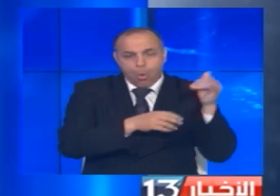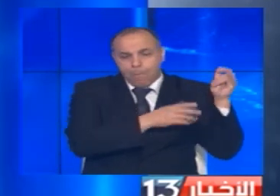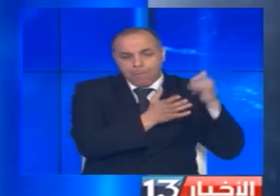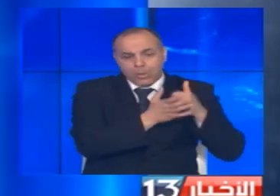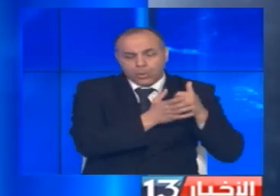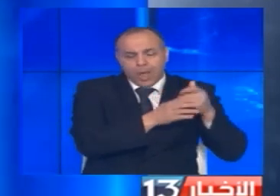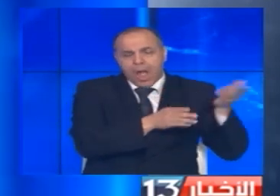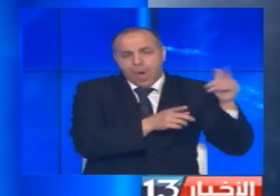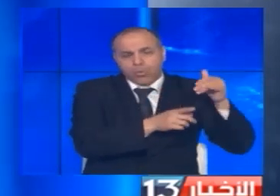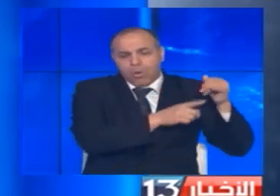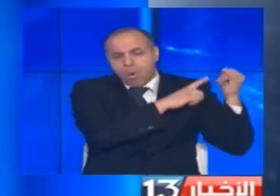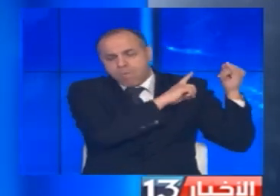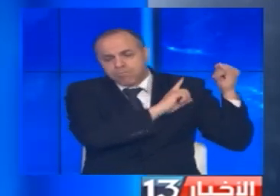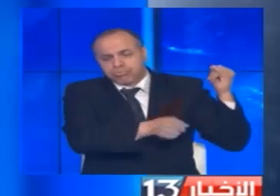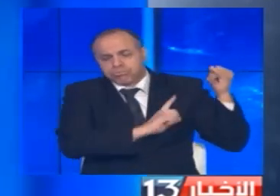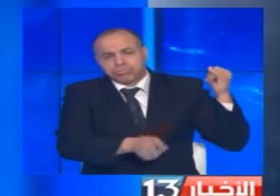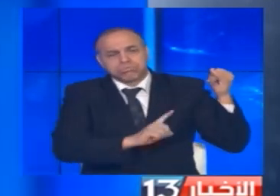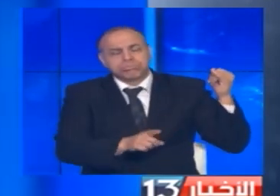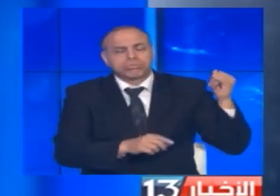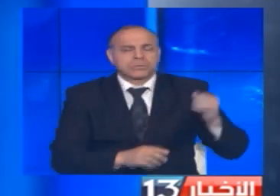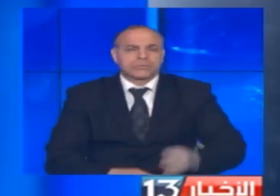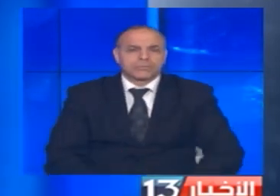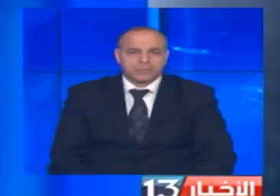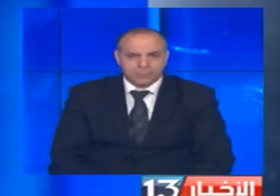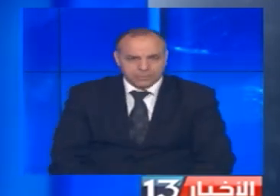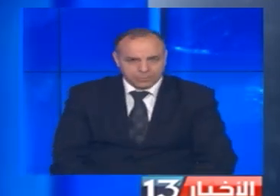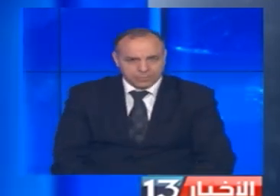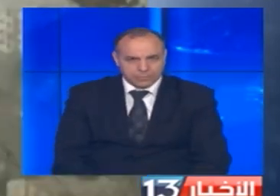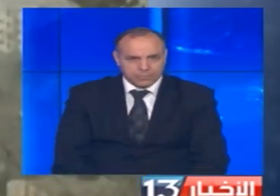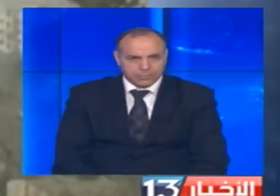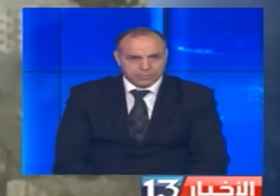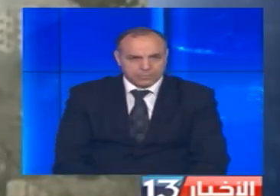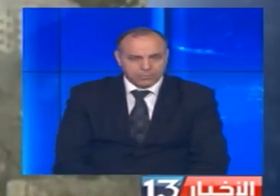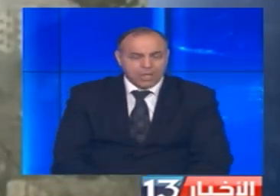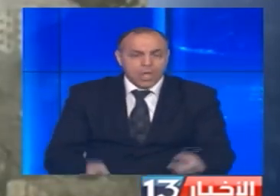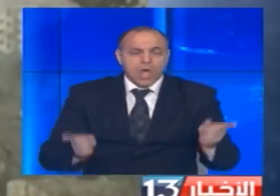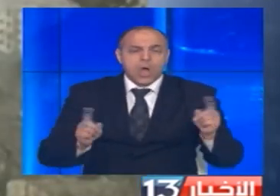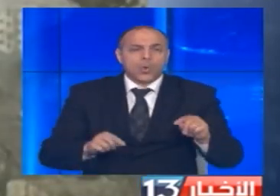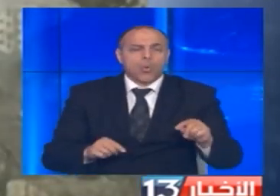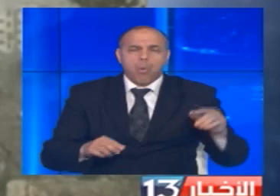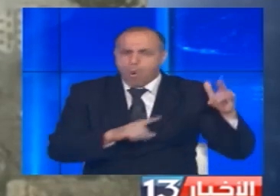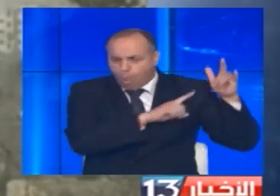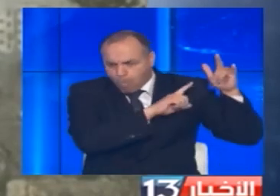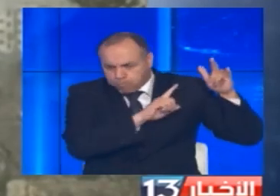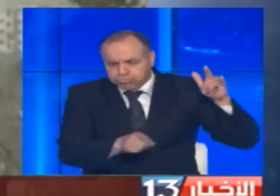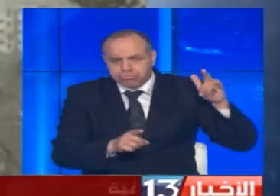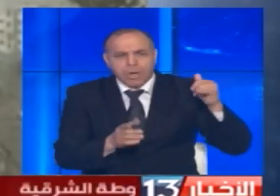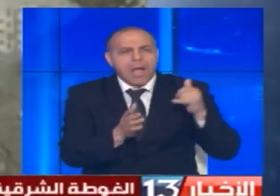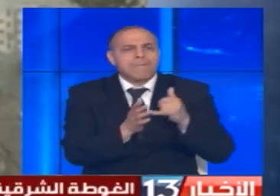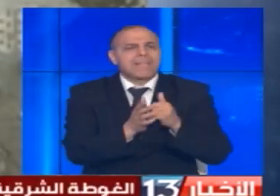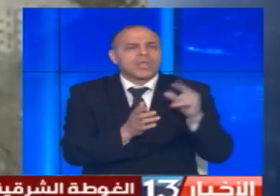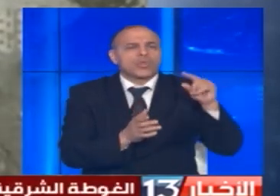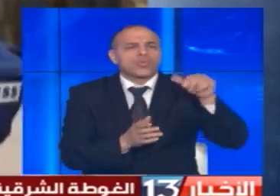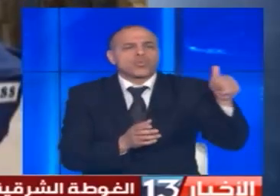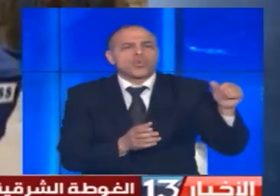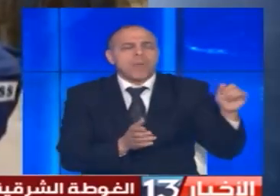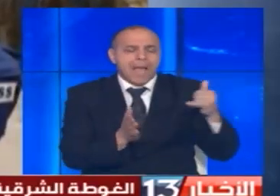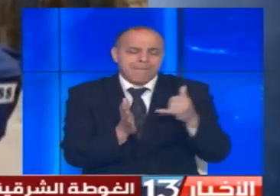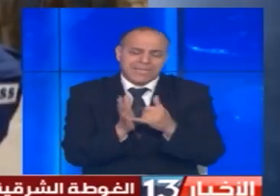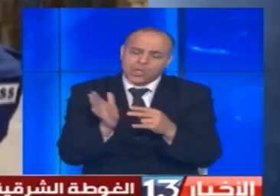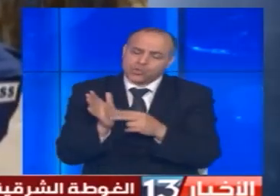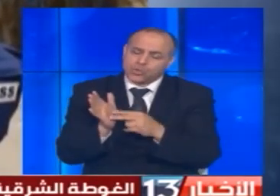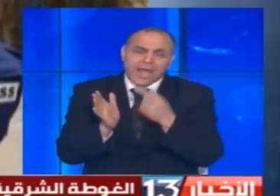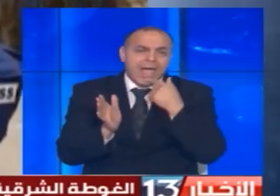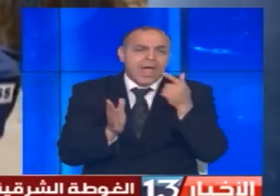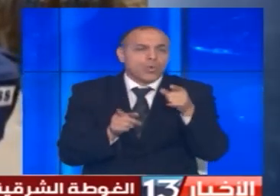المدينة مجددا إلى القصف الجوي. تجدد اليوم القصف الجوي على مدينة دوما في الغوطة الشرقية، في الوقت